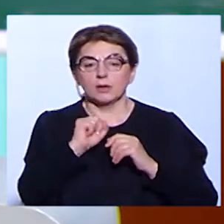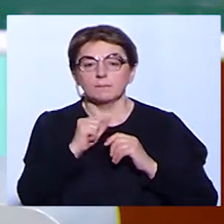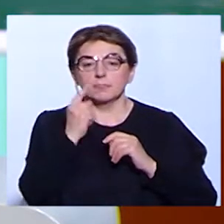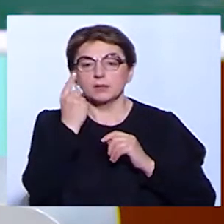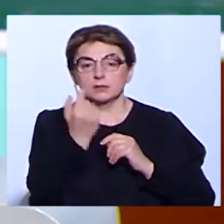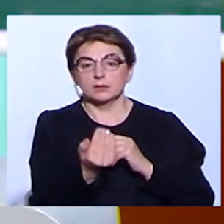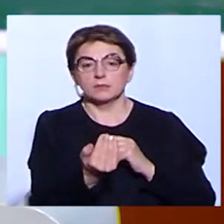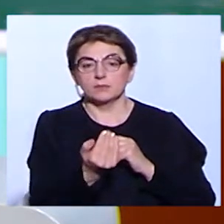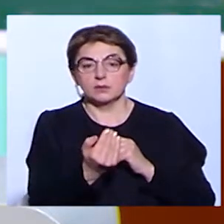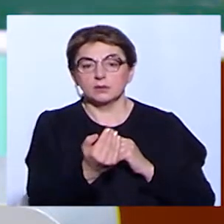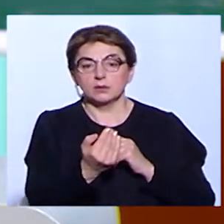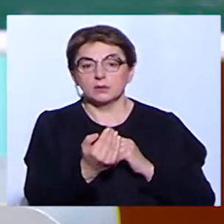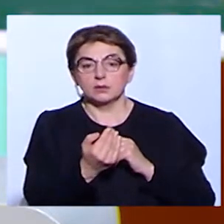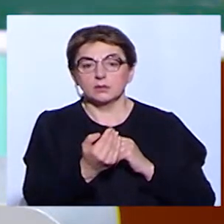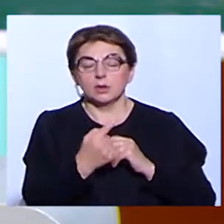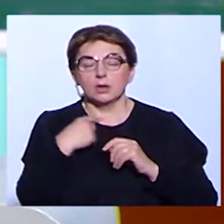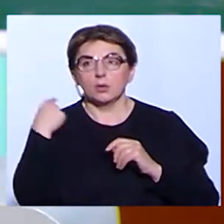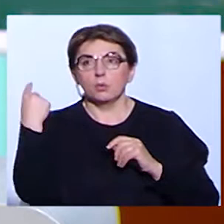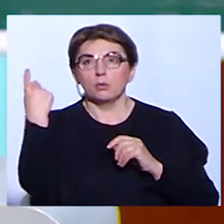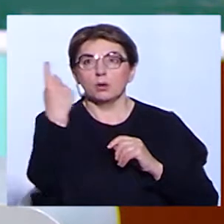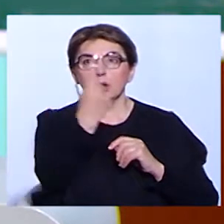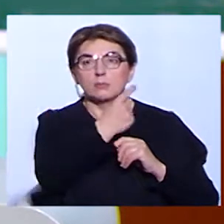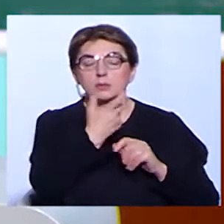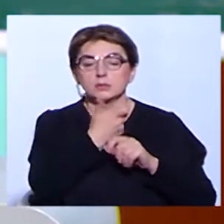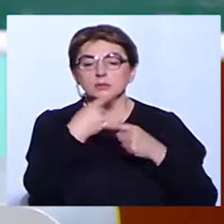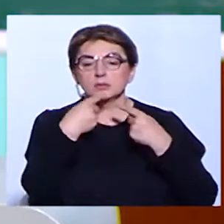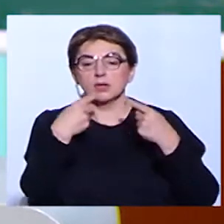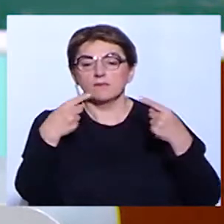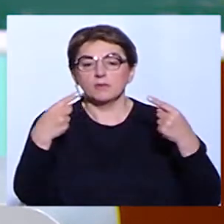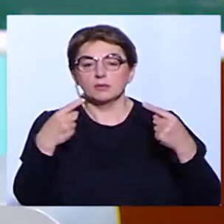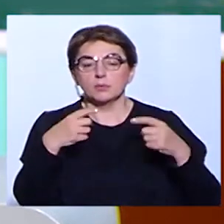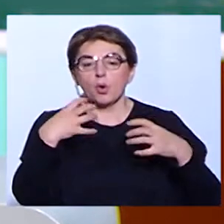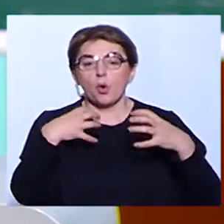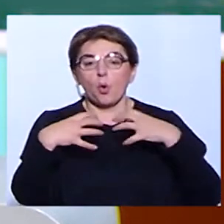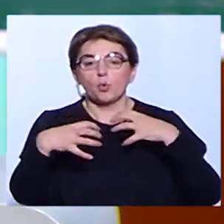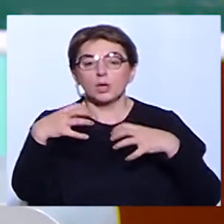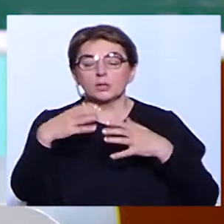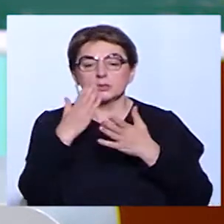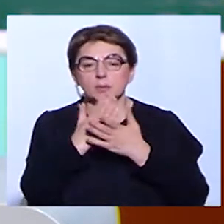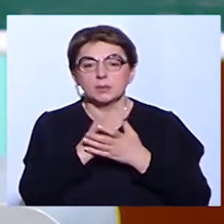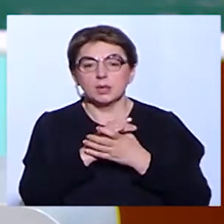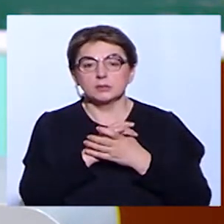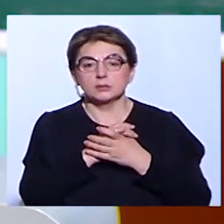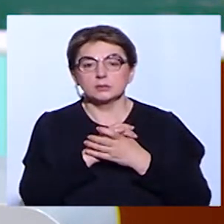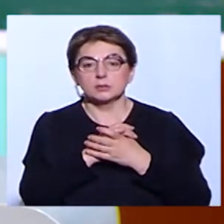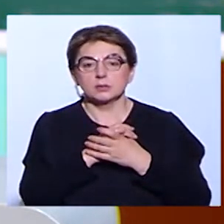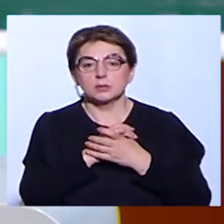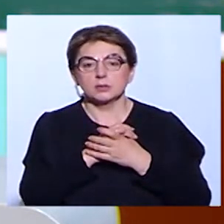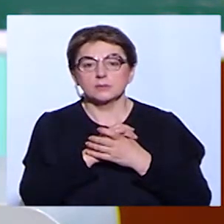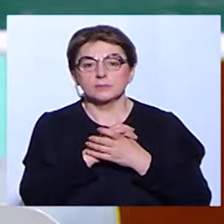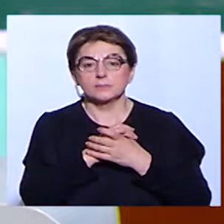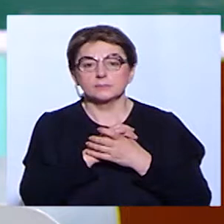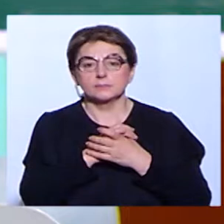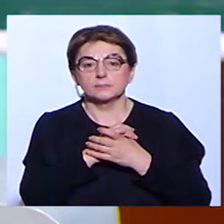თქვენ გარშემო უამრავი სხვადასხვა ორგანიზმი არსებობს.